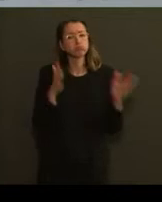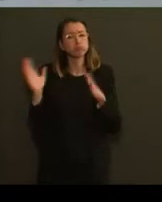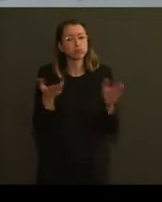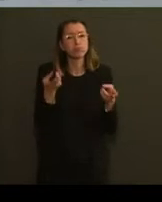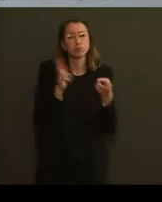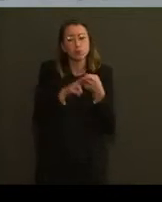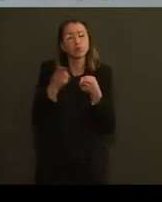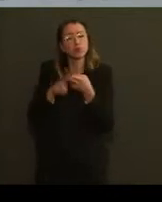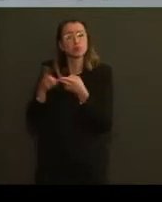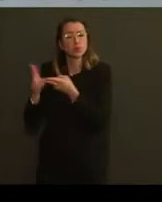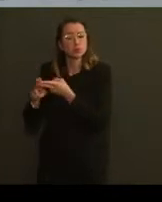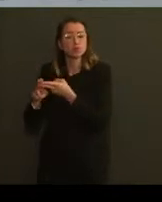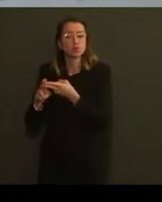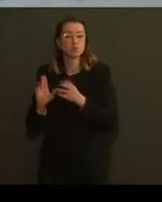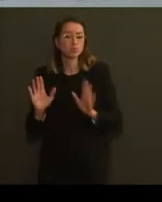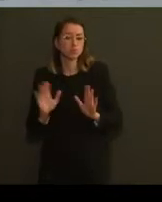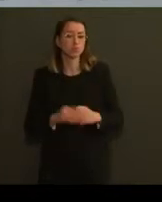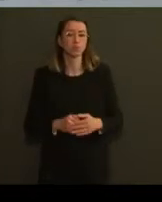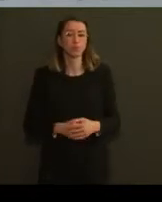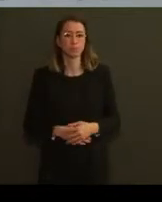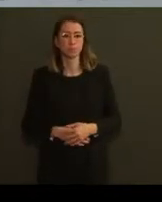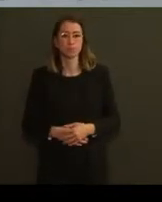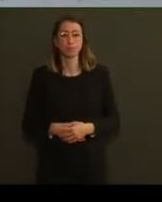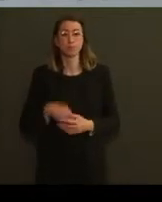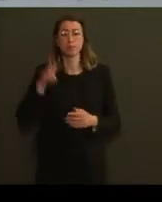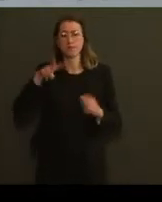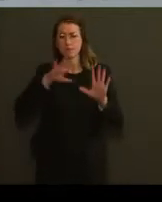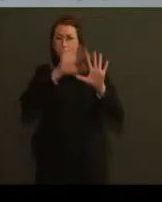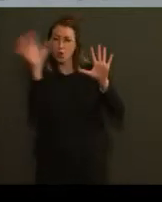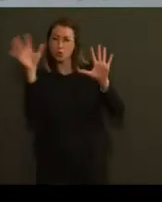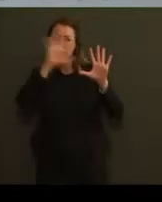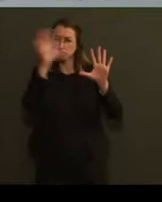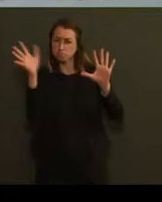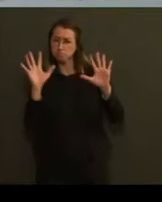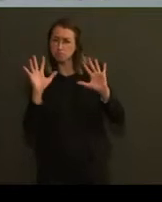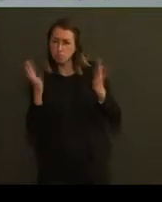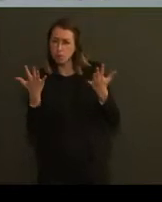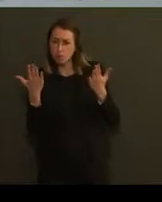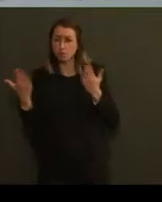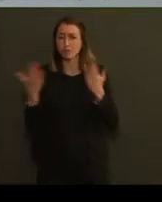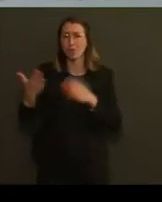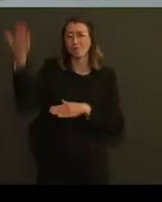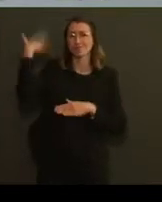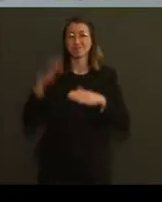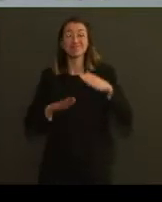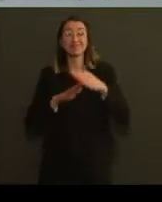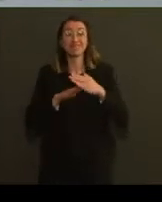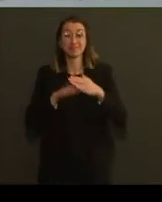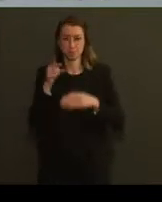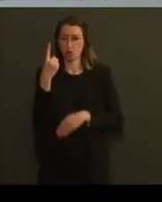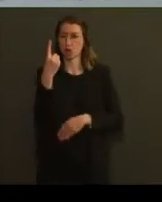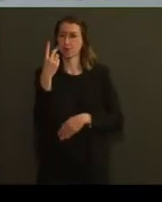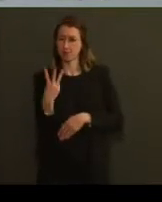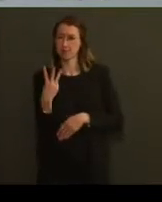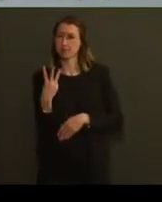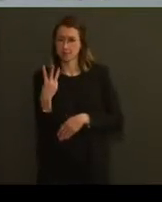Si en Flandre actuellement on en est, si je peux me permettre l'expression, qu'au tiers des chiffres du pic de la première vague, on assiste à une